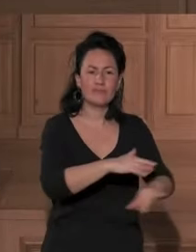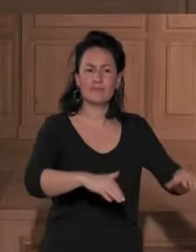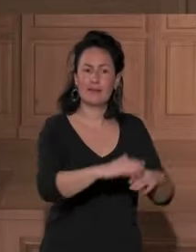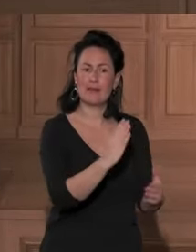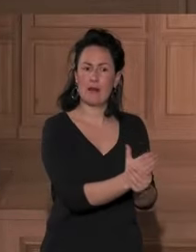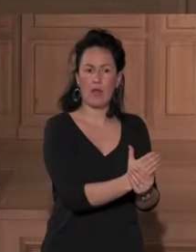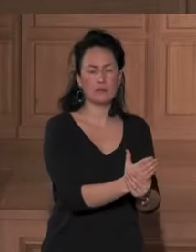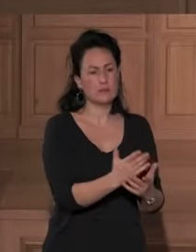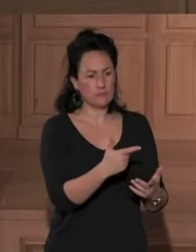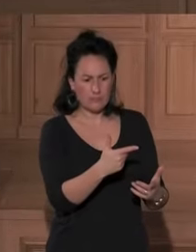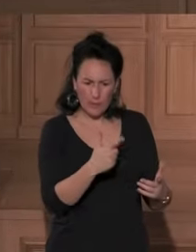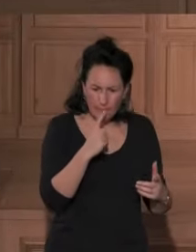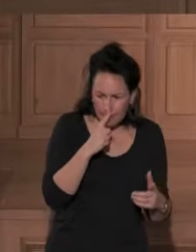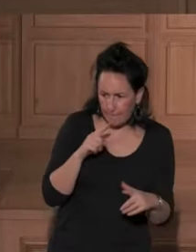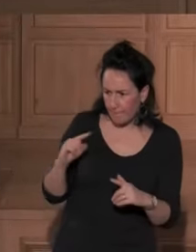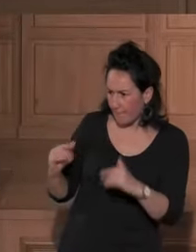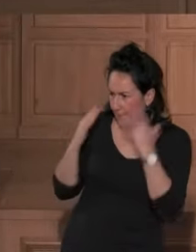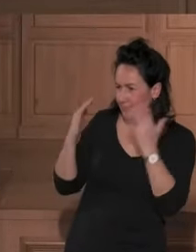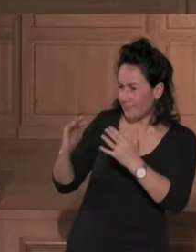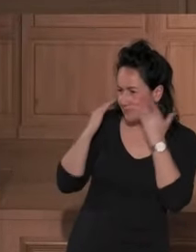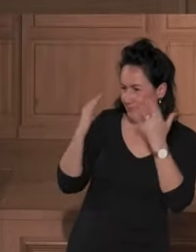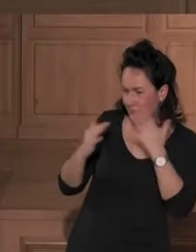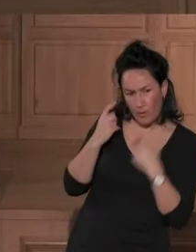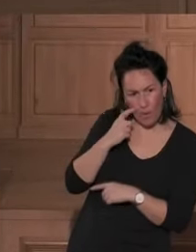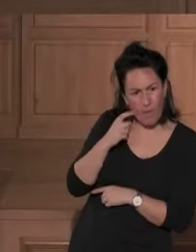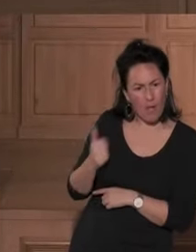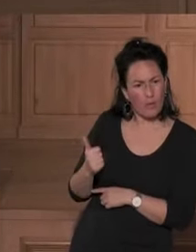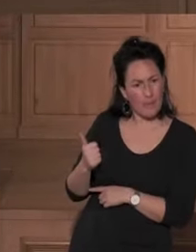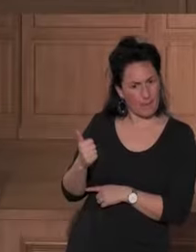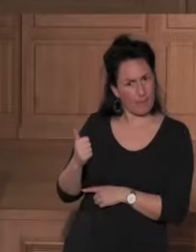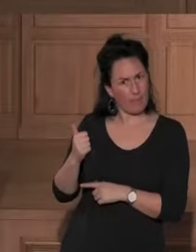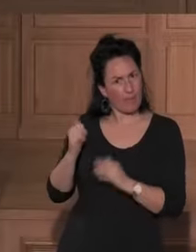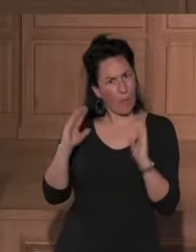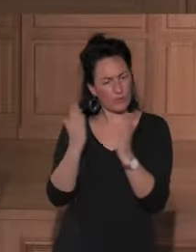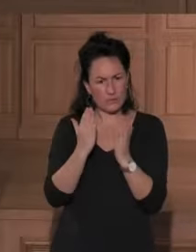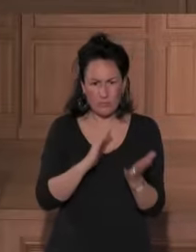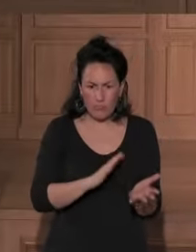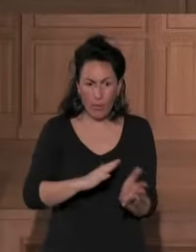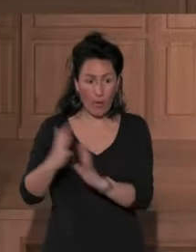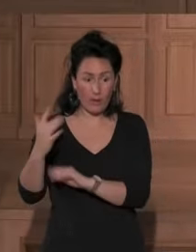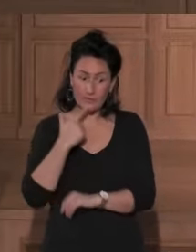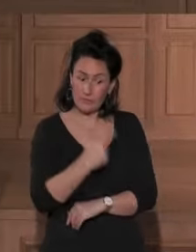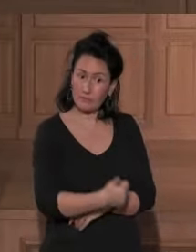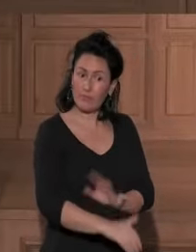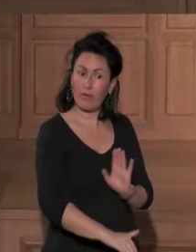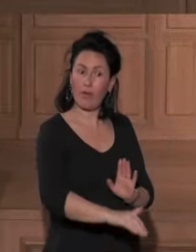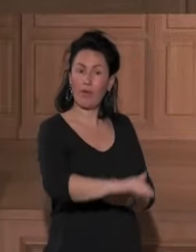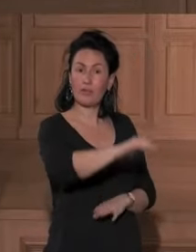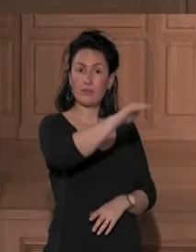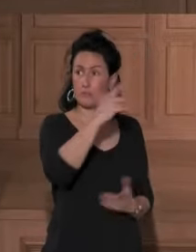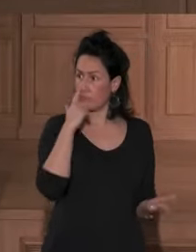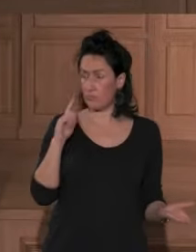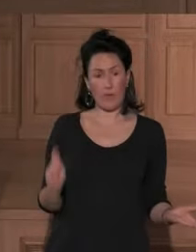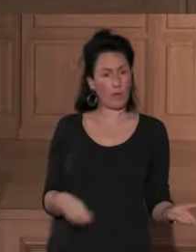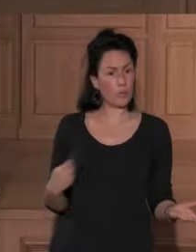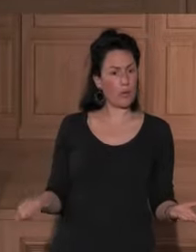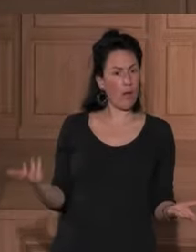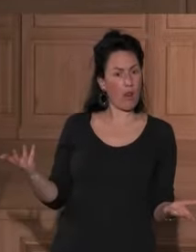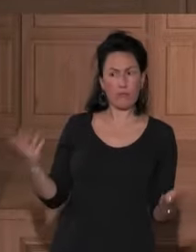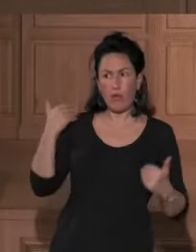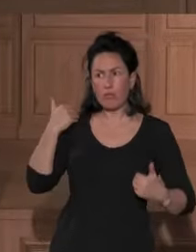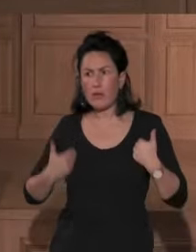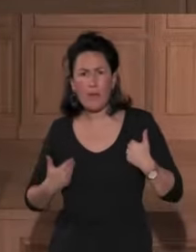actifs et qui se rendent compte des progrès, ils vont devenir adultes. Et le handicap, ça sera tout naturel. Il n'y aura